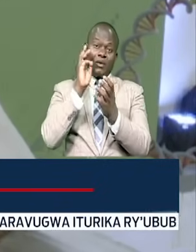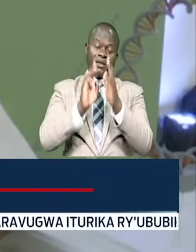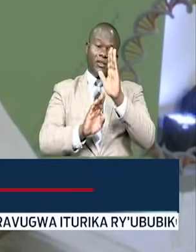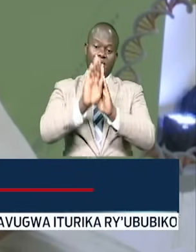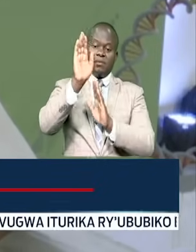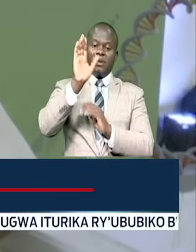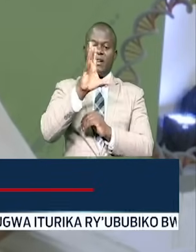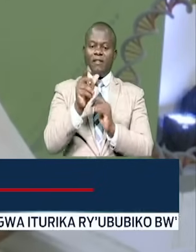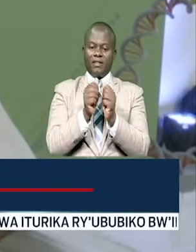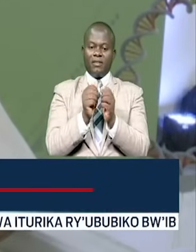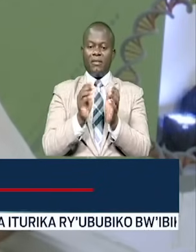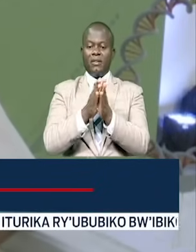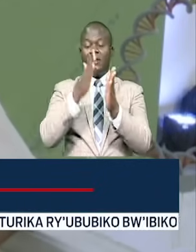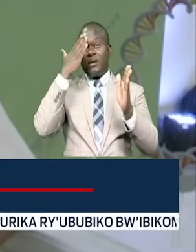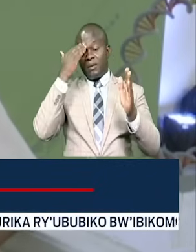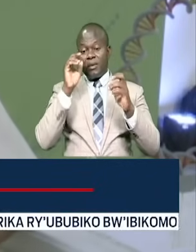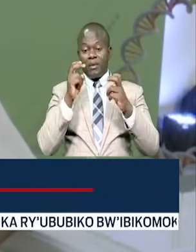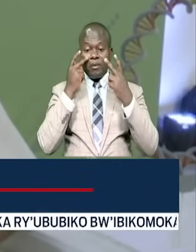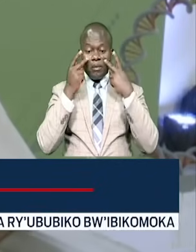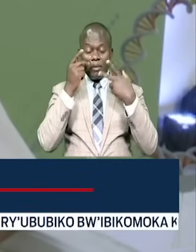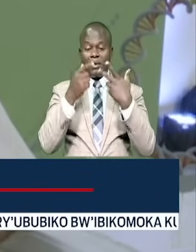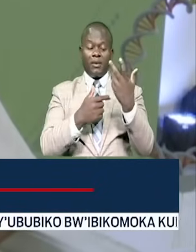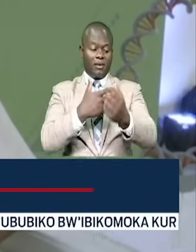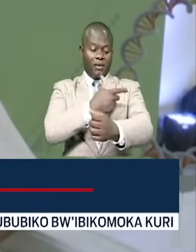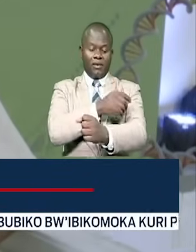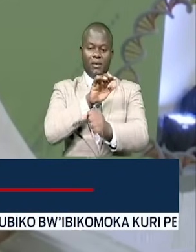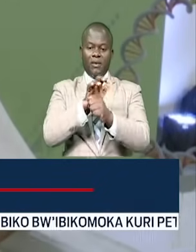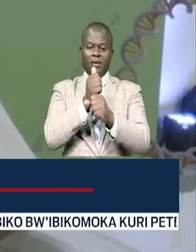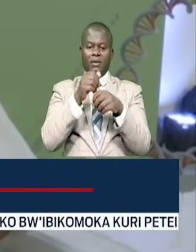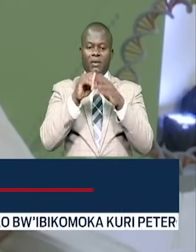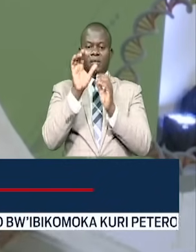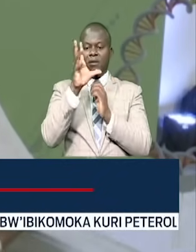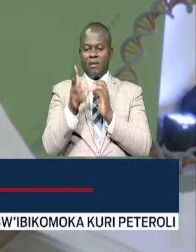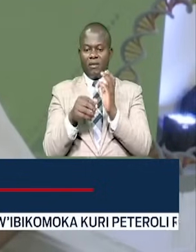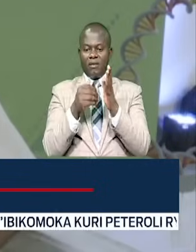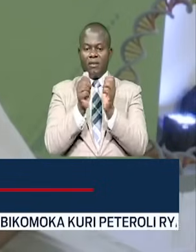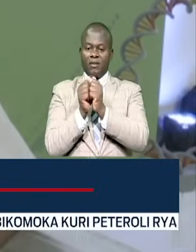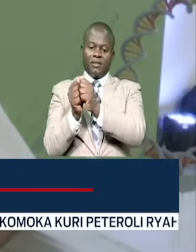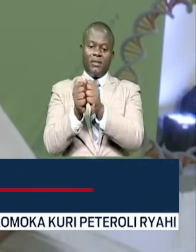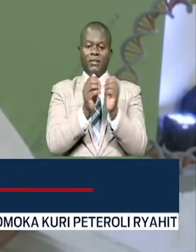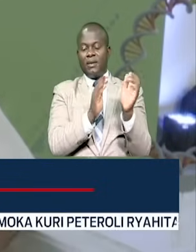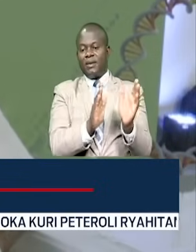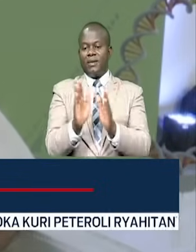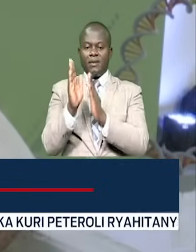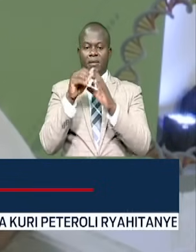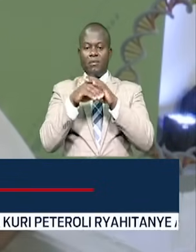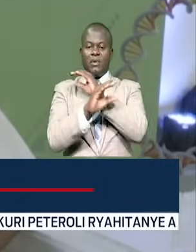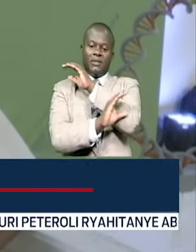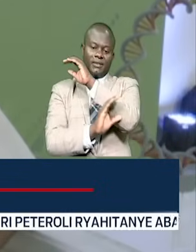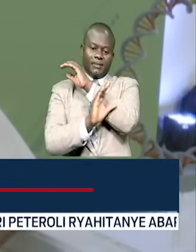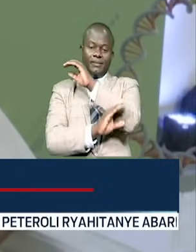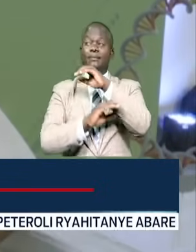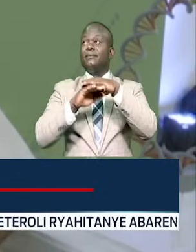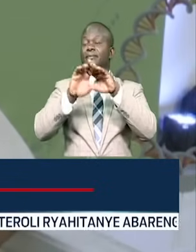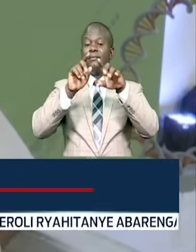rusange, kuko akenshi usanga inkingo nyinshi dukoresha hano muri Afrika ziba zara teguwe mu bihugu byo